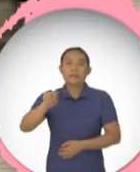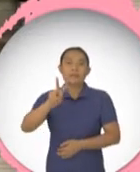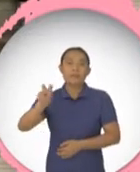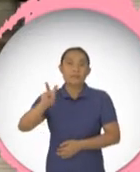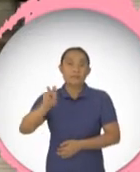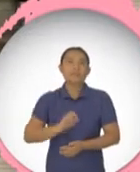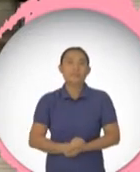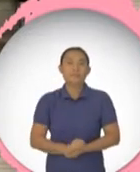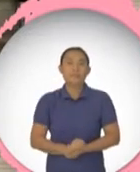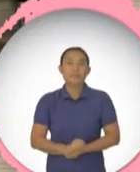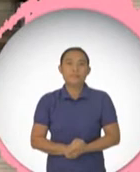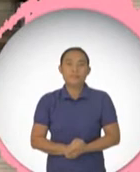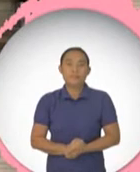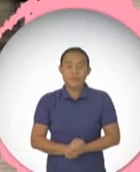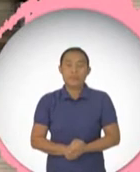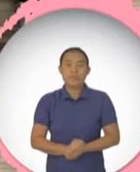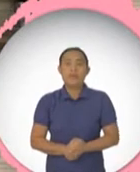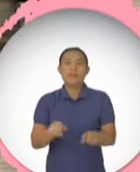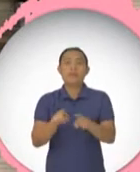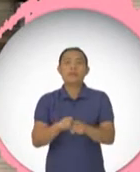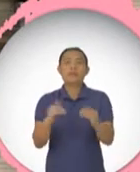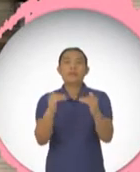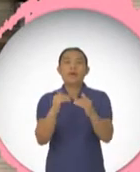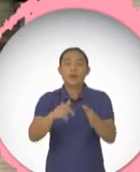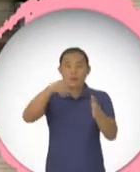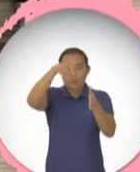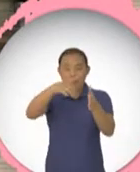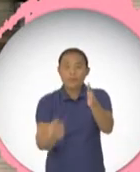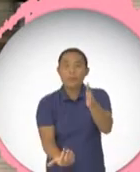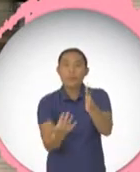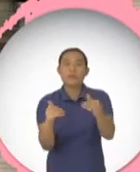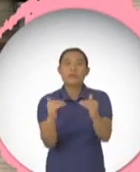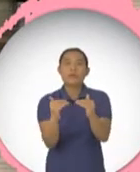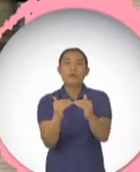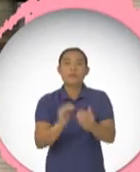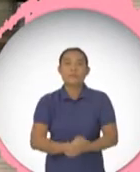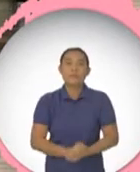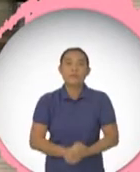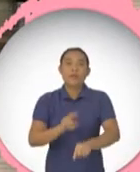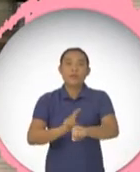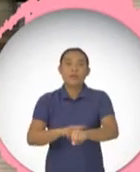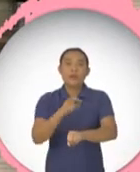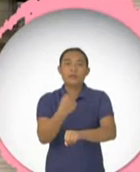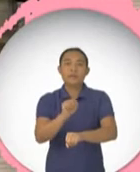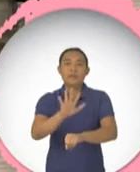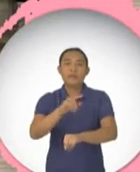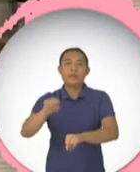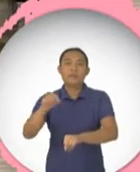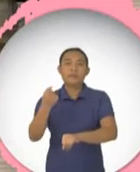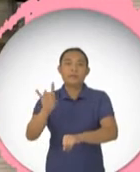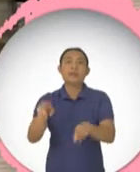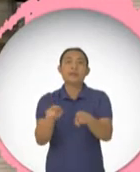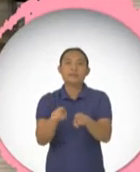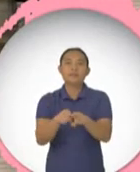ส 200ไฟเท่ากัน ไฟบนไฟล่างเท่ากัน ครับผมแล้วก็ระยะเวลาในการอบ ระยะเวลาในการอบประมาณ15ถึง18นาทีก็เหมือนเดิม